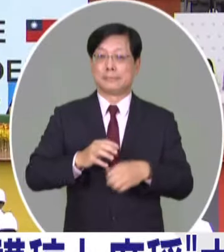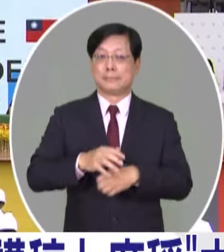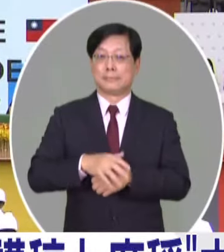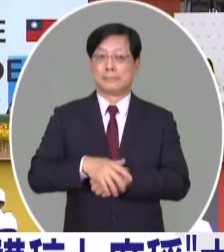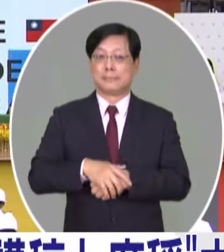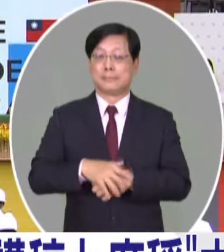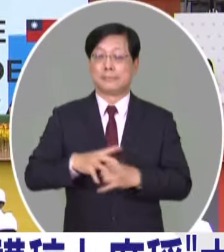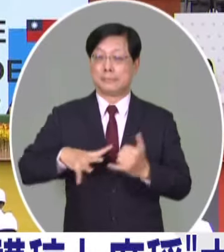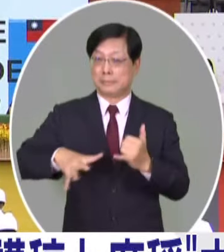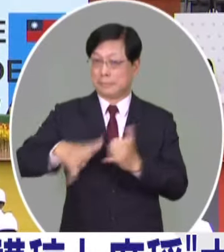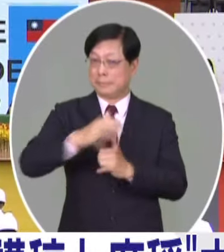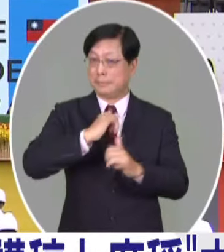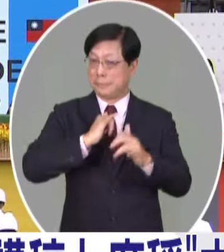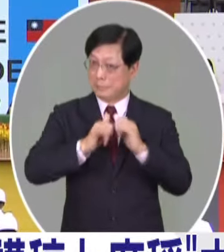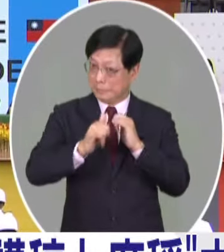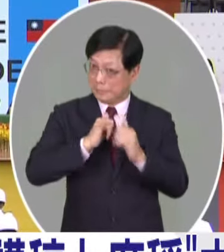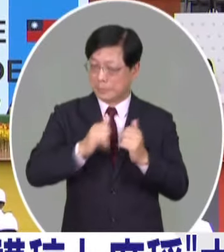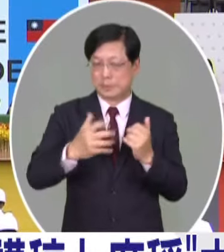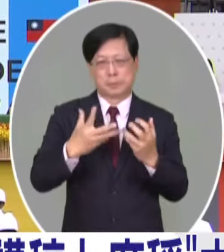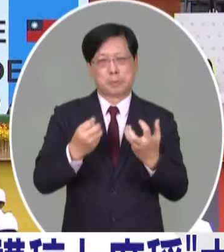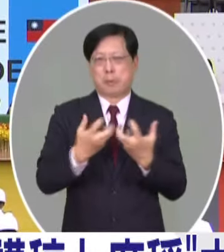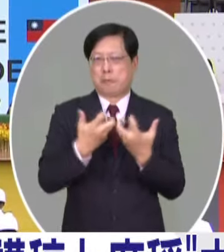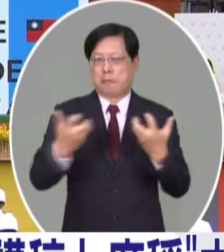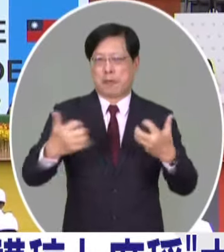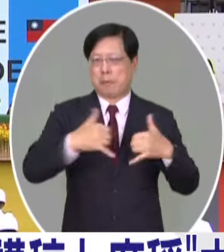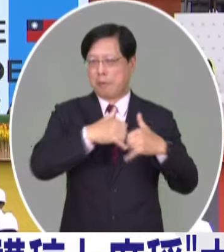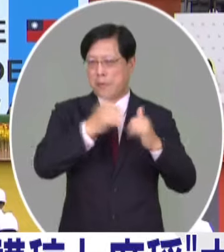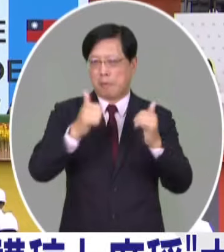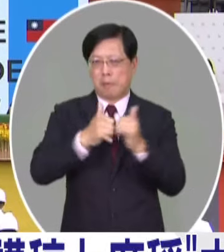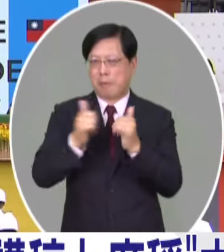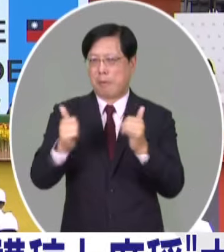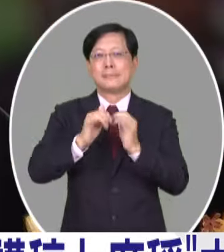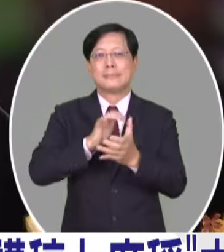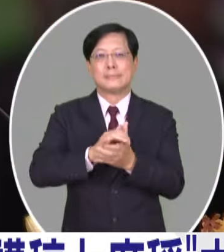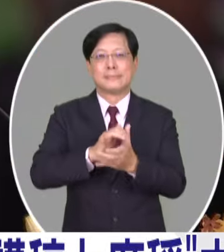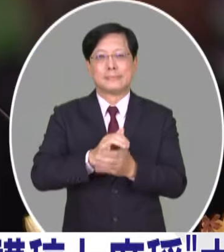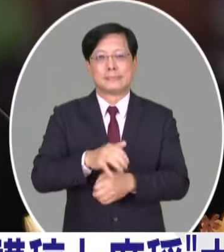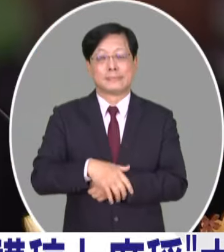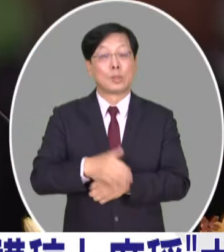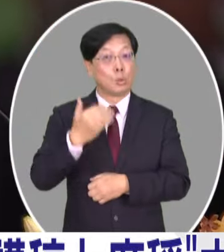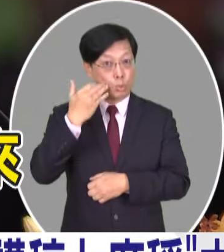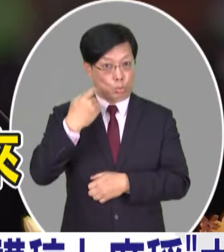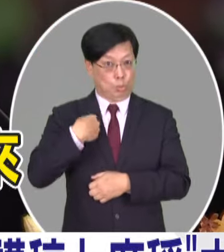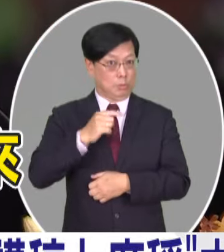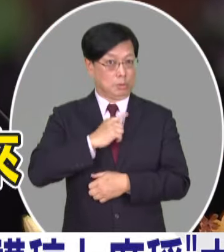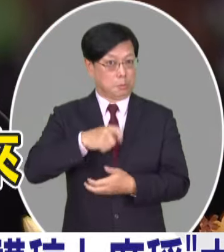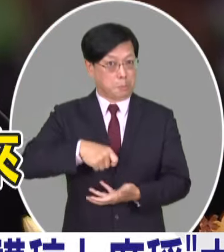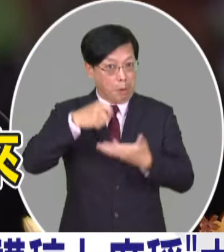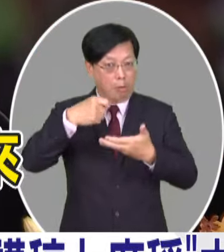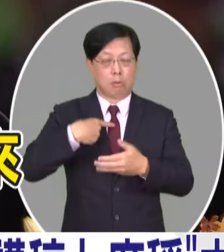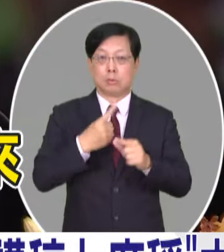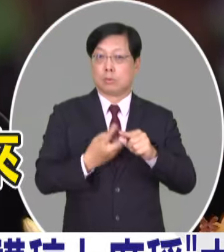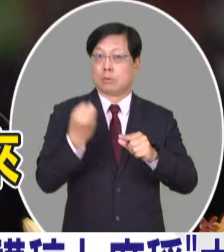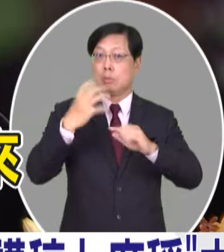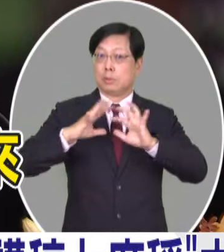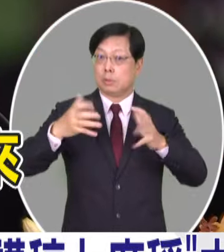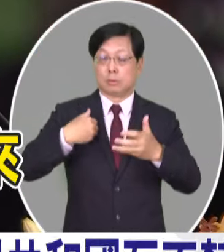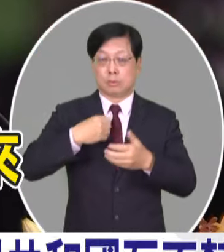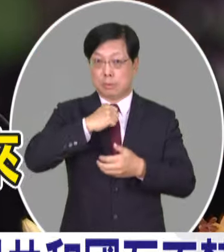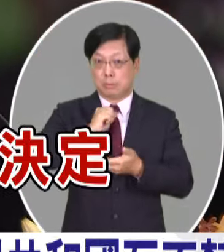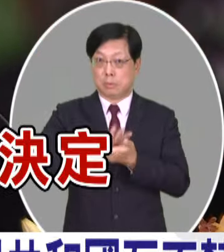权重要性，不止对外，也要凝聚内部共识。 当我们主张中华民国台湾的未